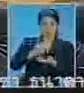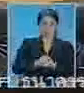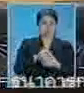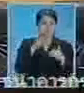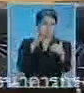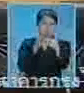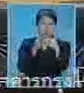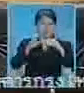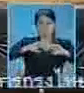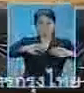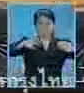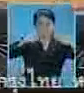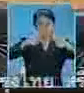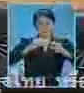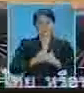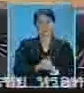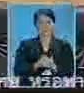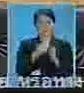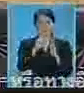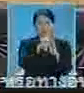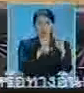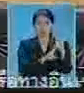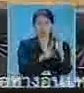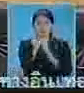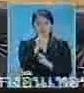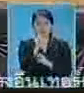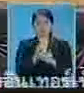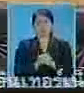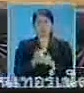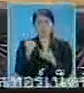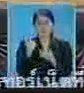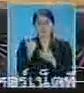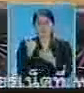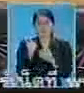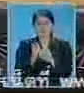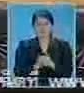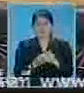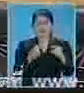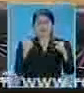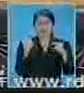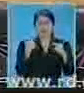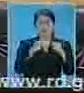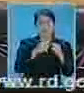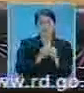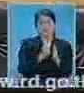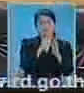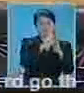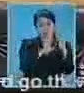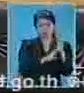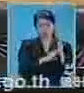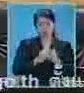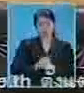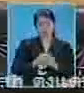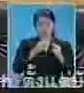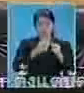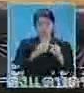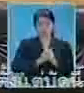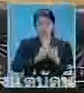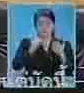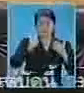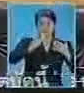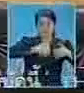าลได้เนี่ยต้องซื้อผ่านระบบอิเล็กทรอนิกส์แต่ความจำเป็นถ้าเราจะเดินไปสู่ระบบการขายระบบ